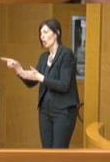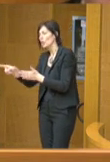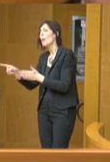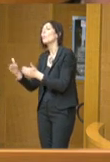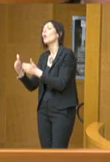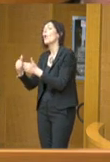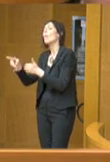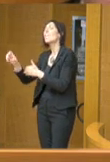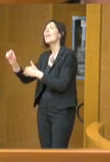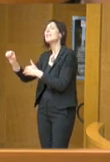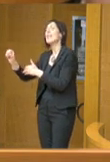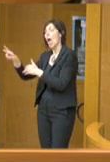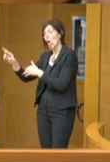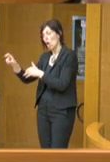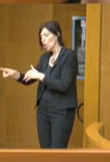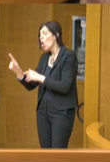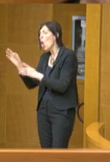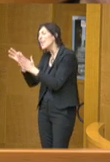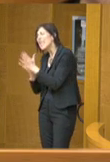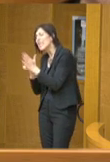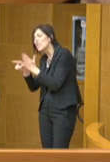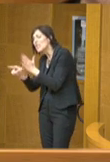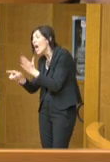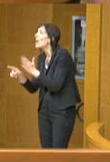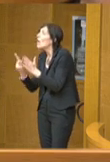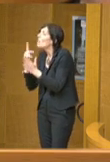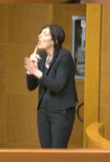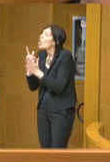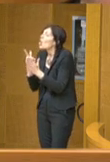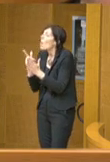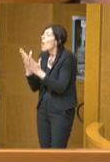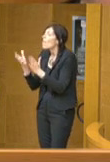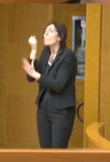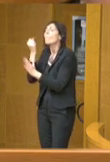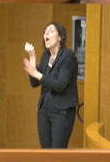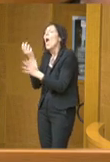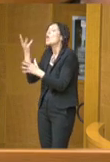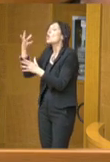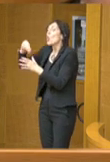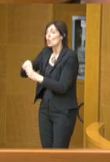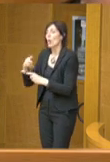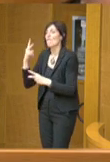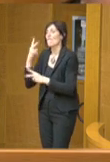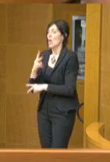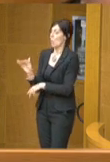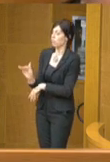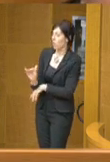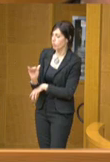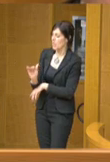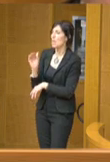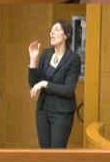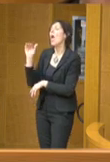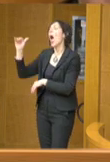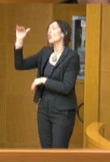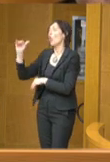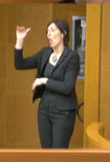i criteri per comprendere la reale inclusione dei bambini e degli adolescenti all'interno della scuola. Quali sono